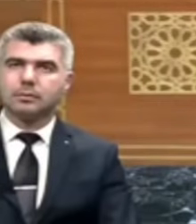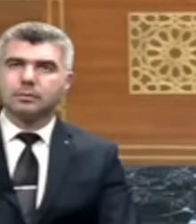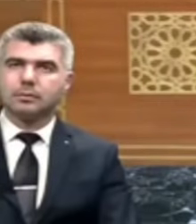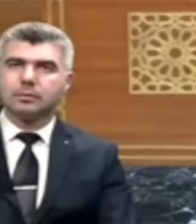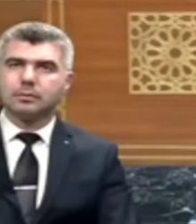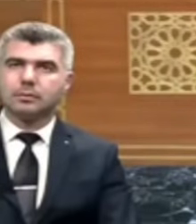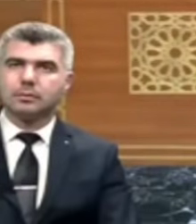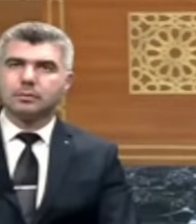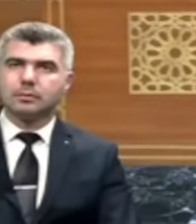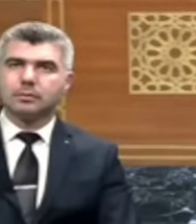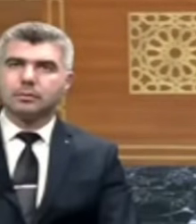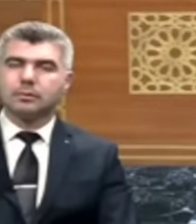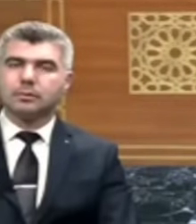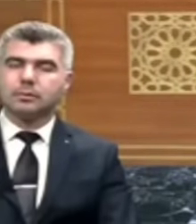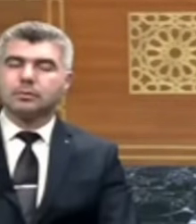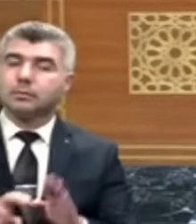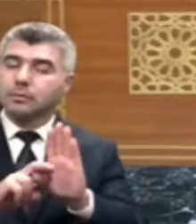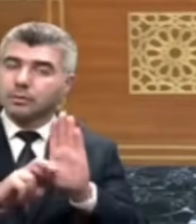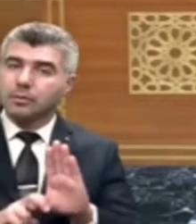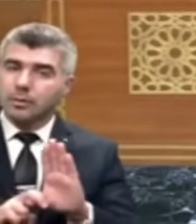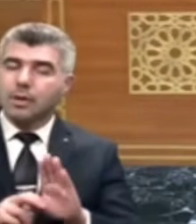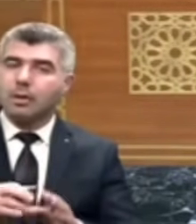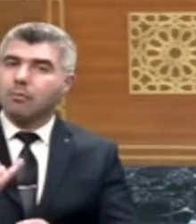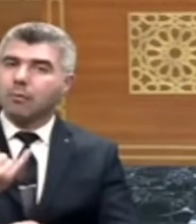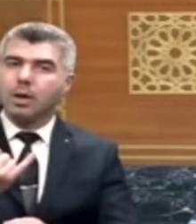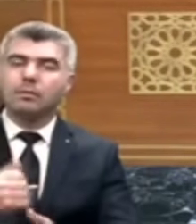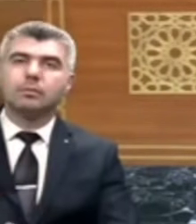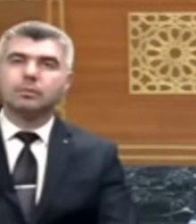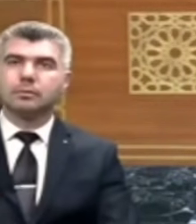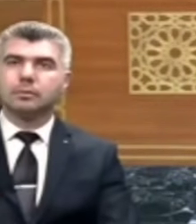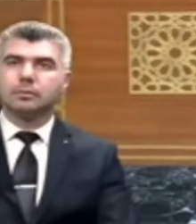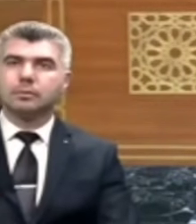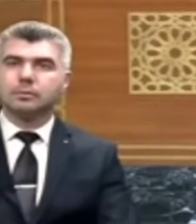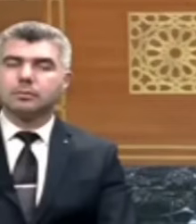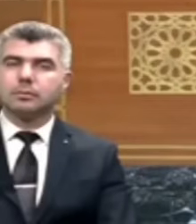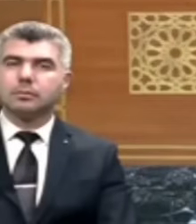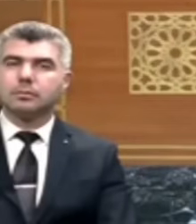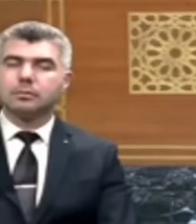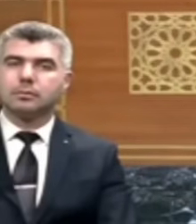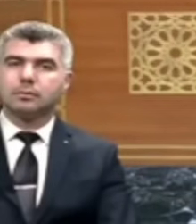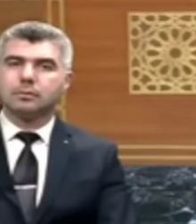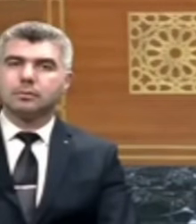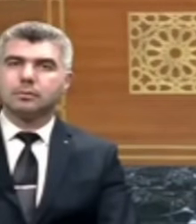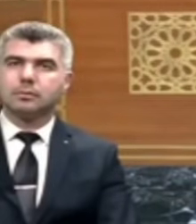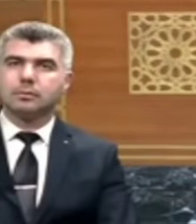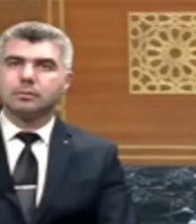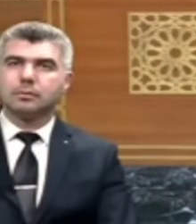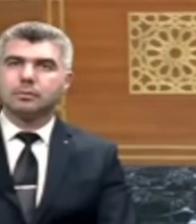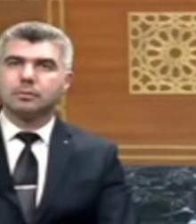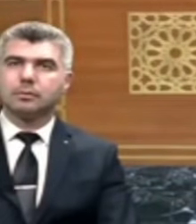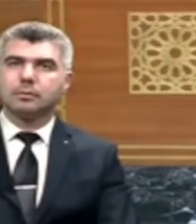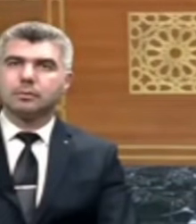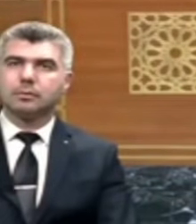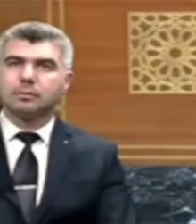تفضل توري ريح، نقول لك تفضل تفضل سيد المستشار، نقول لك تفضل سيد المستشار،